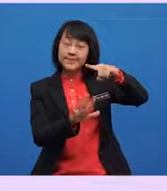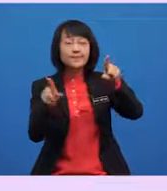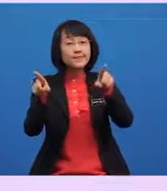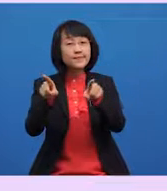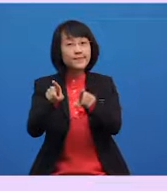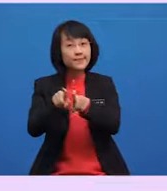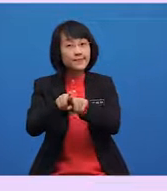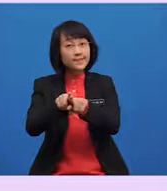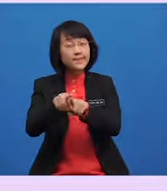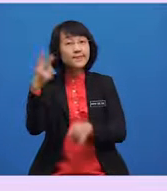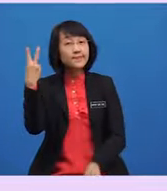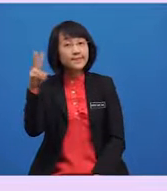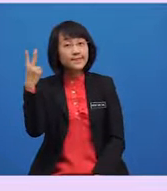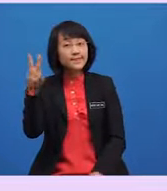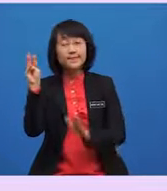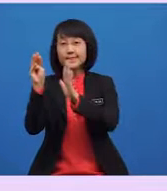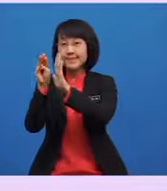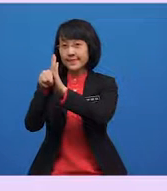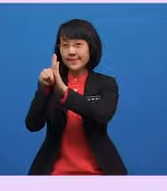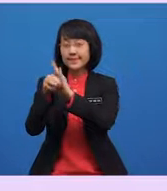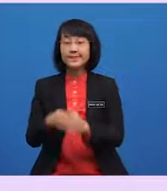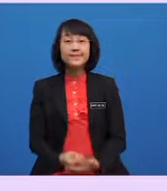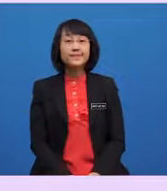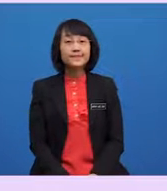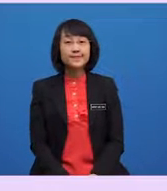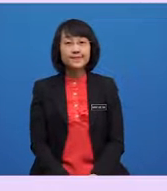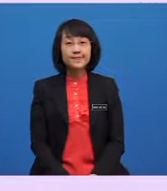bersamaan dengan 12 minit.